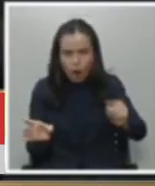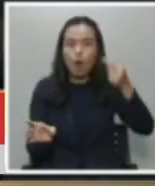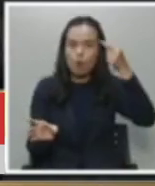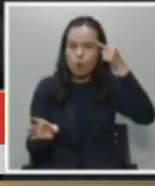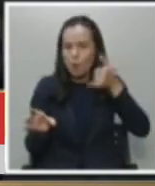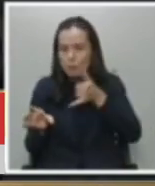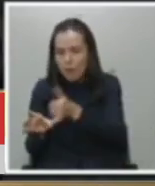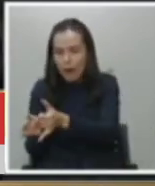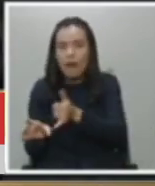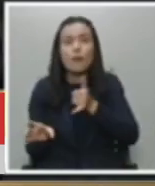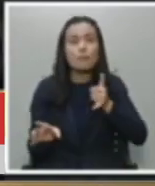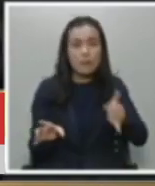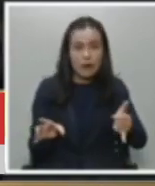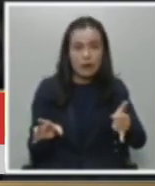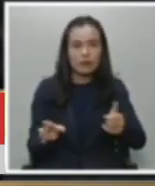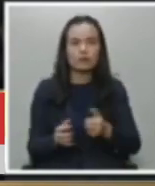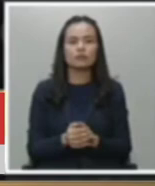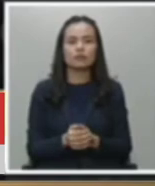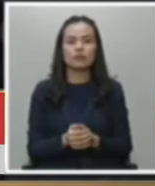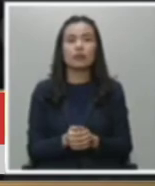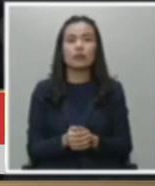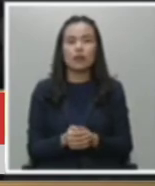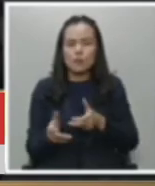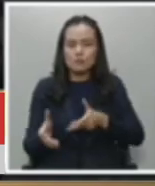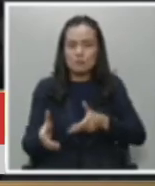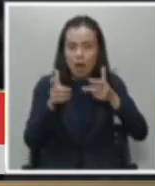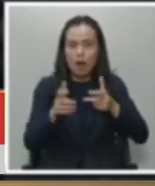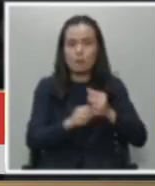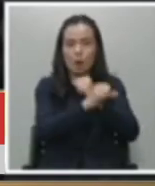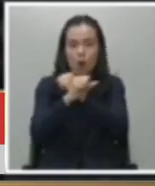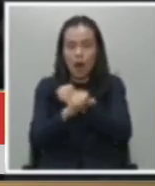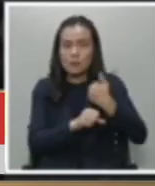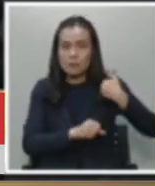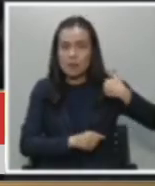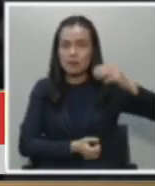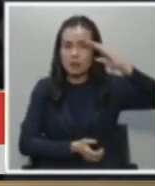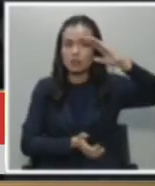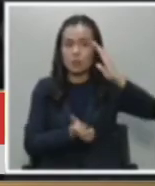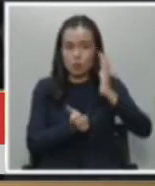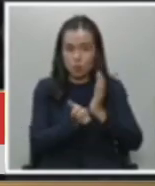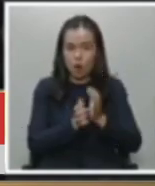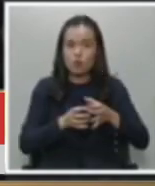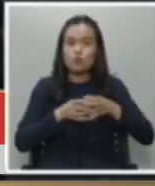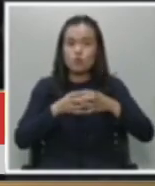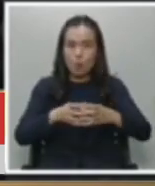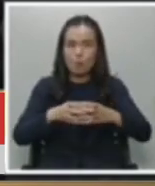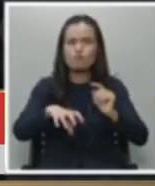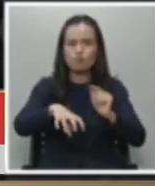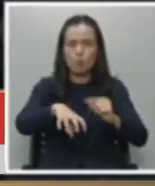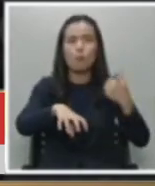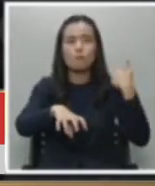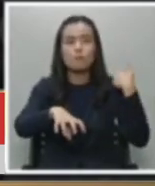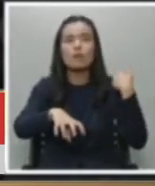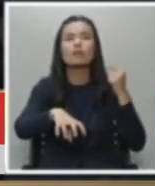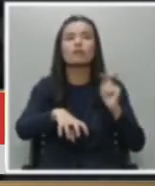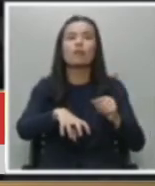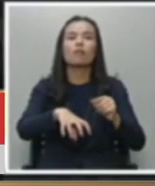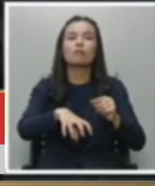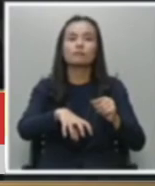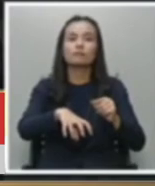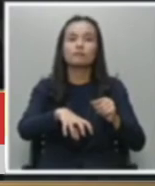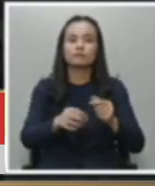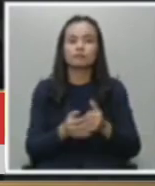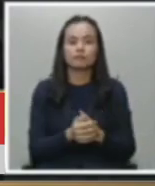วก็ไปดีว่าก็มีการสกัดกั้นทั้งเจ้าหน้าที่ตำรวจด้วยแล้วก็ชุดเผชิญเหตุของหน่วยด้วยทำให้เขาไม่สามาร